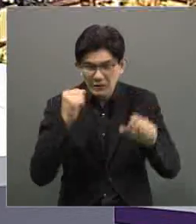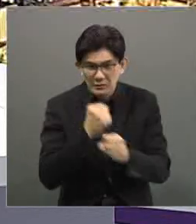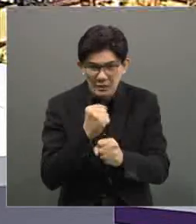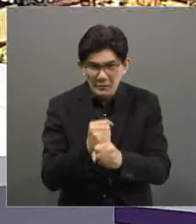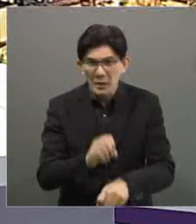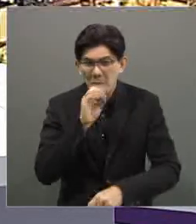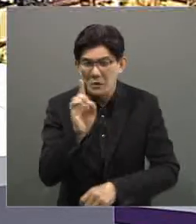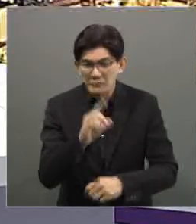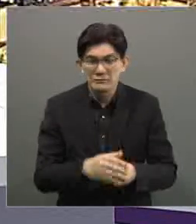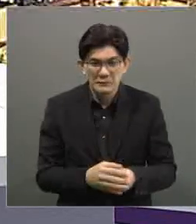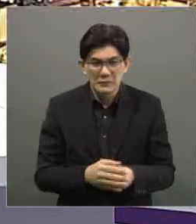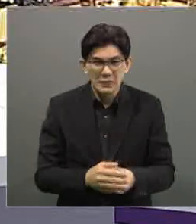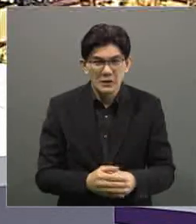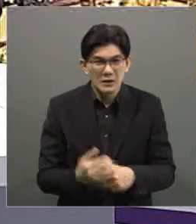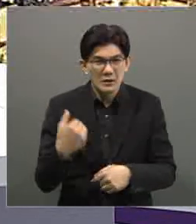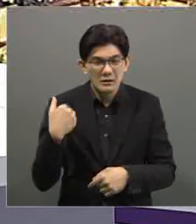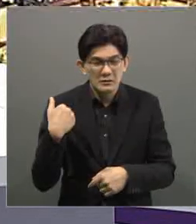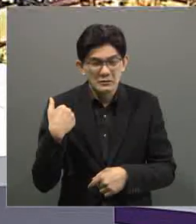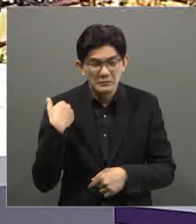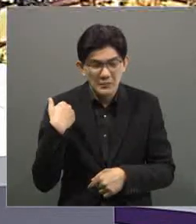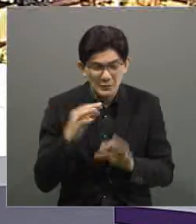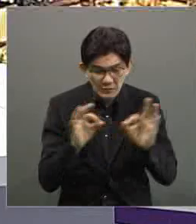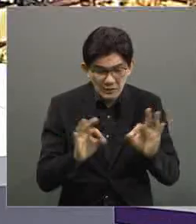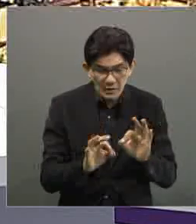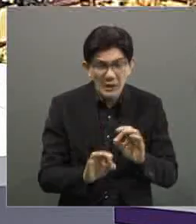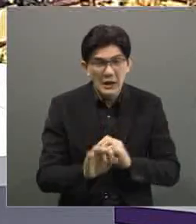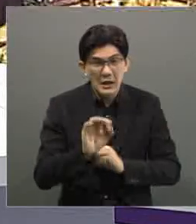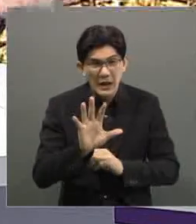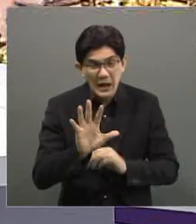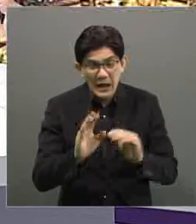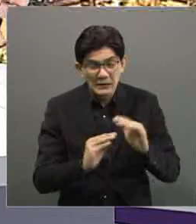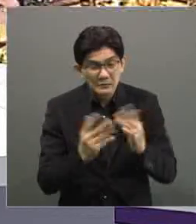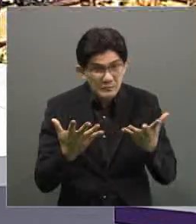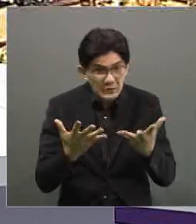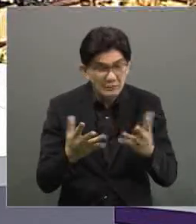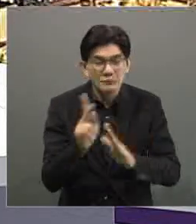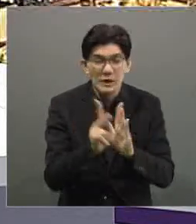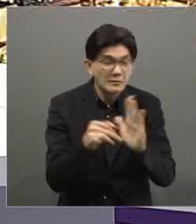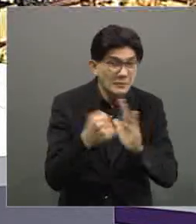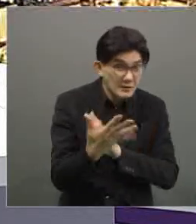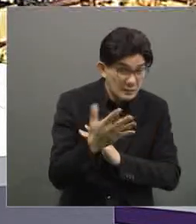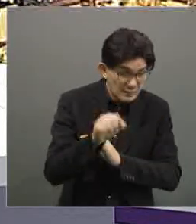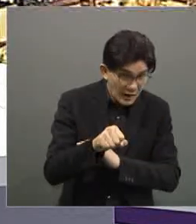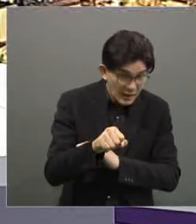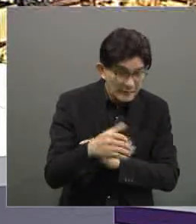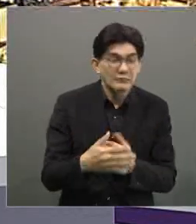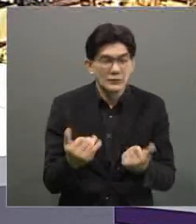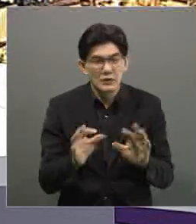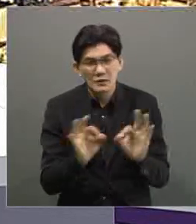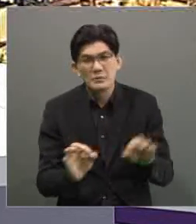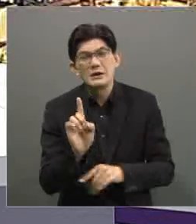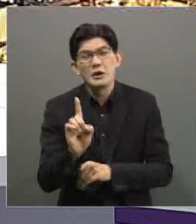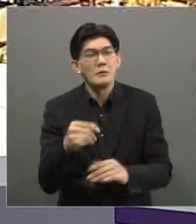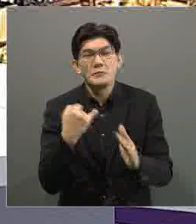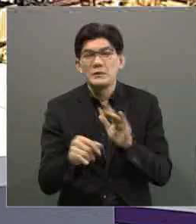คอนเทนต์บอกว่ามีไม่ถึง5เม็ดไม่ผิดกฎหมายซึ่งอันนี้จริงๆแล้วความหมายมันเพี้ยนไปเลยคือต่อให้เม็ดเดียวก็ผิดกฎหมาย